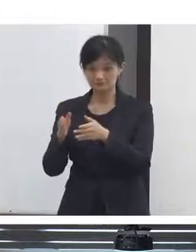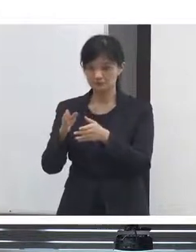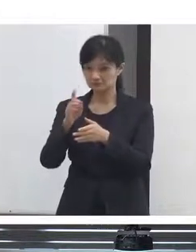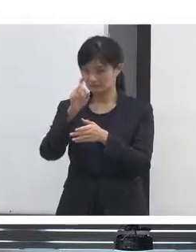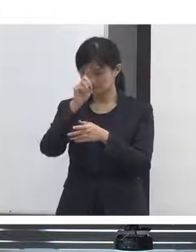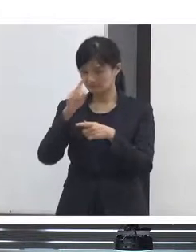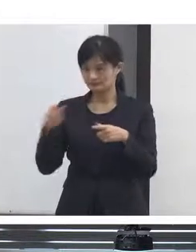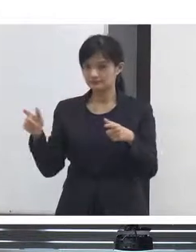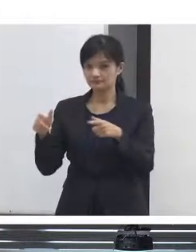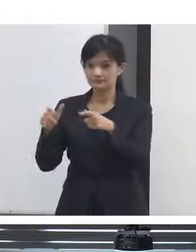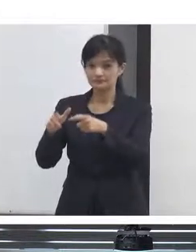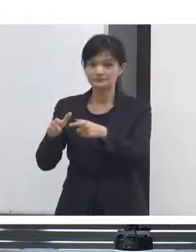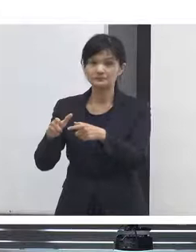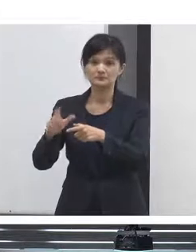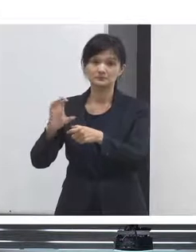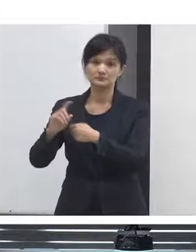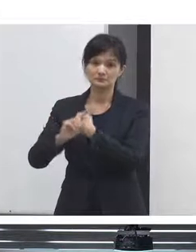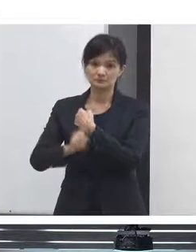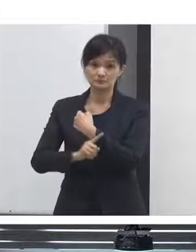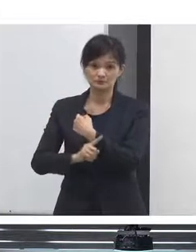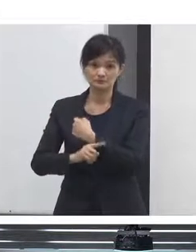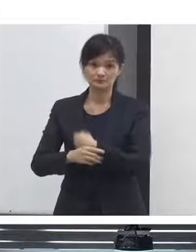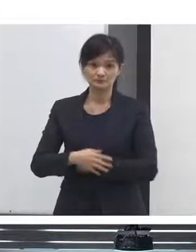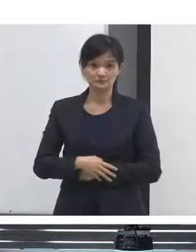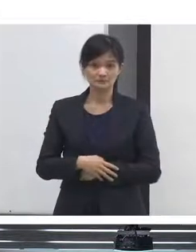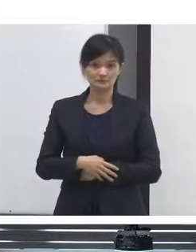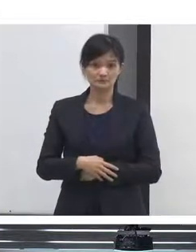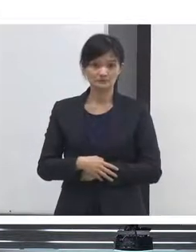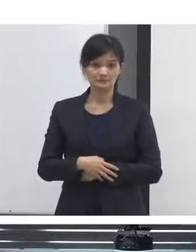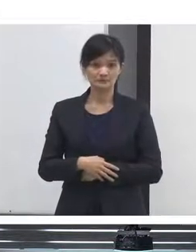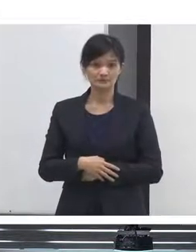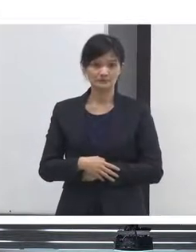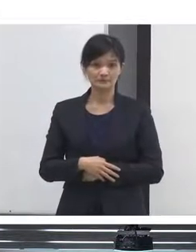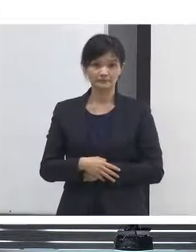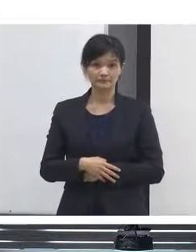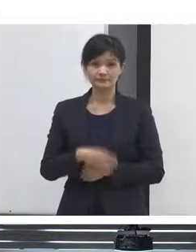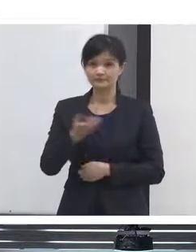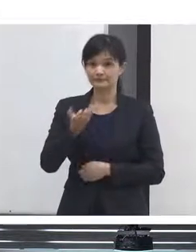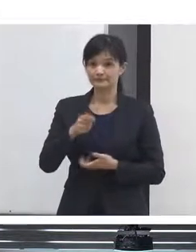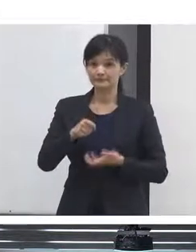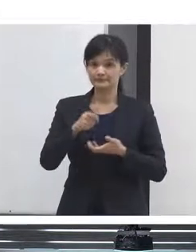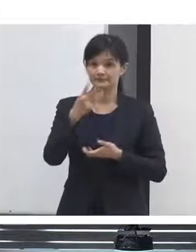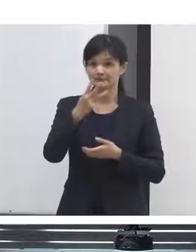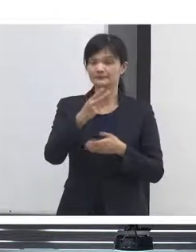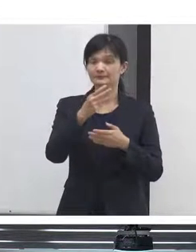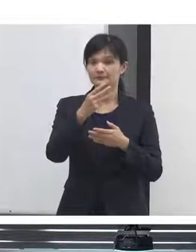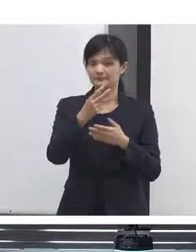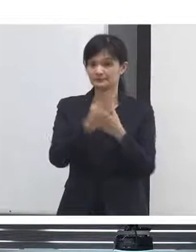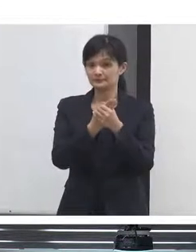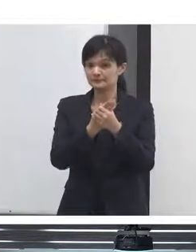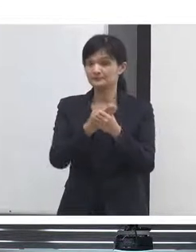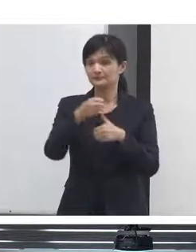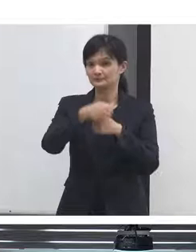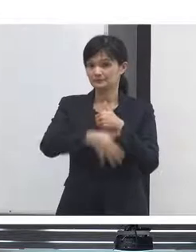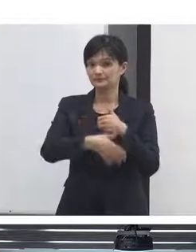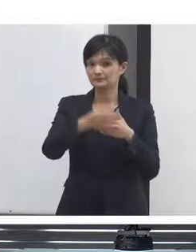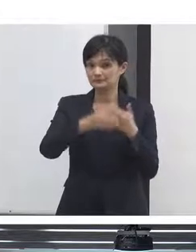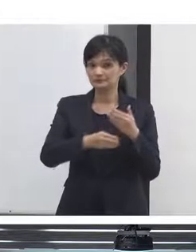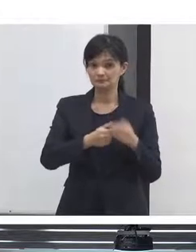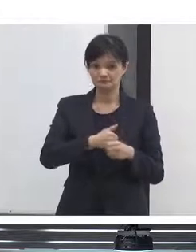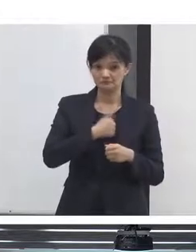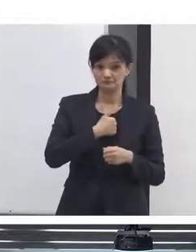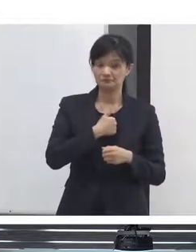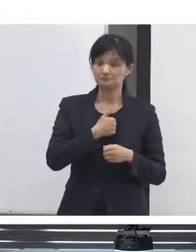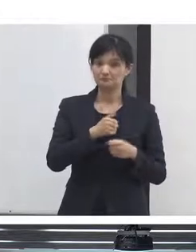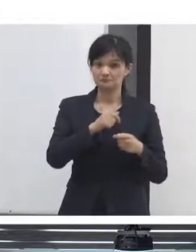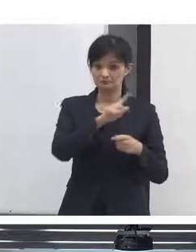schema 的方式。那它所做重的是在于这个刚刚讲的三元架构的一个组成，就是说实体跟关系所组